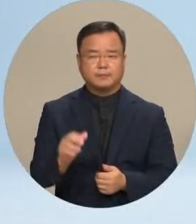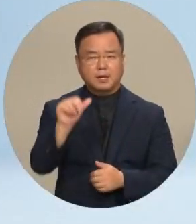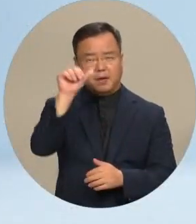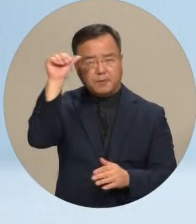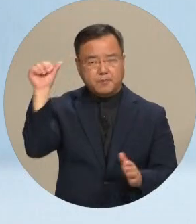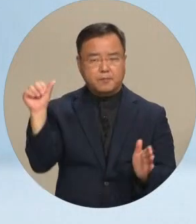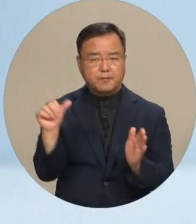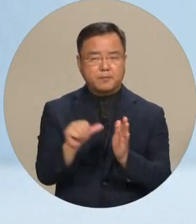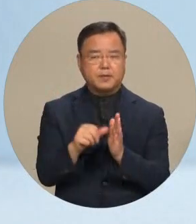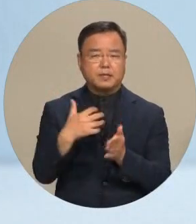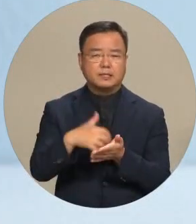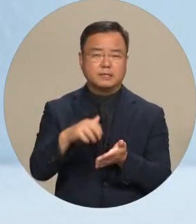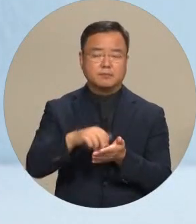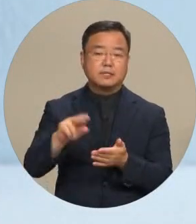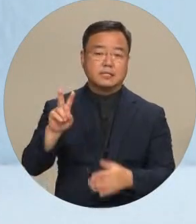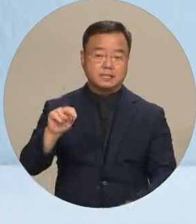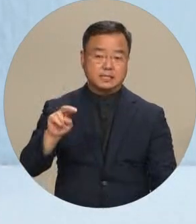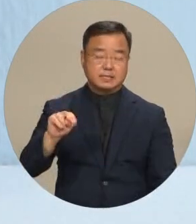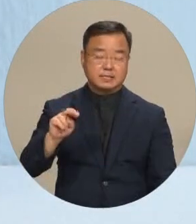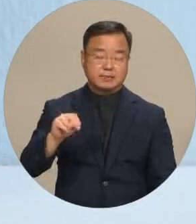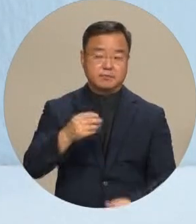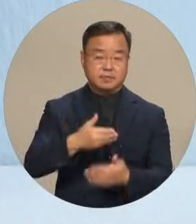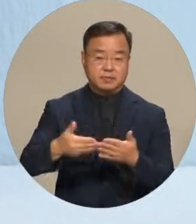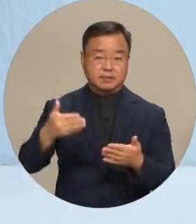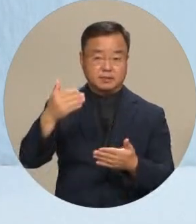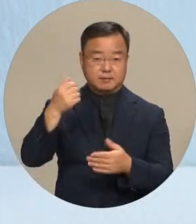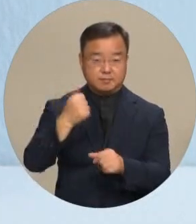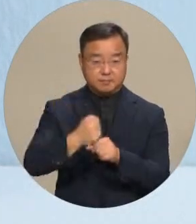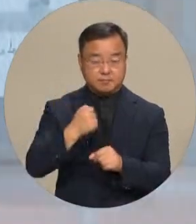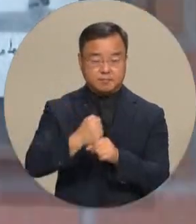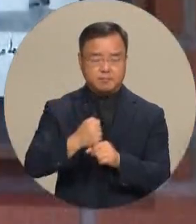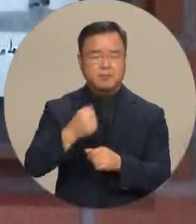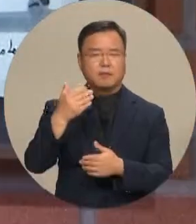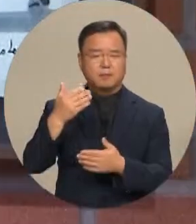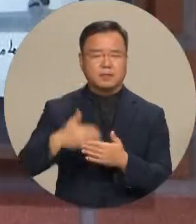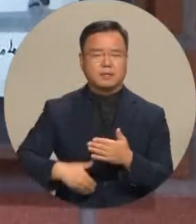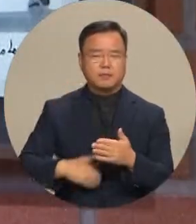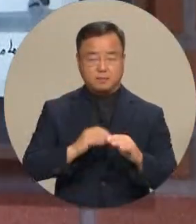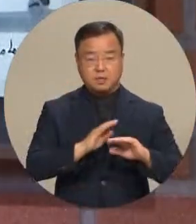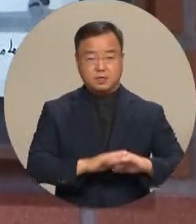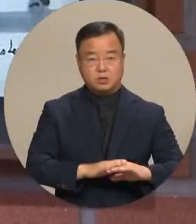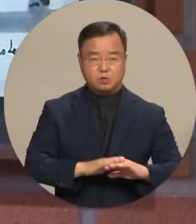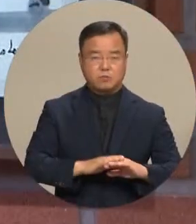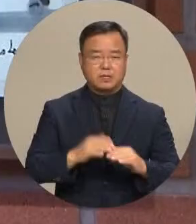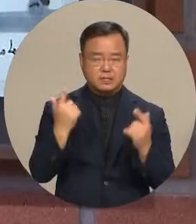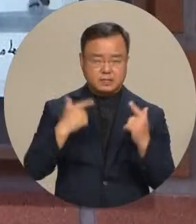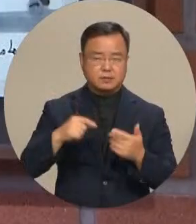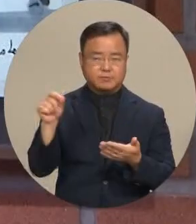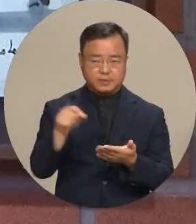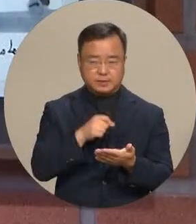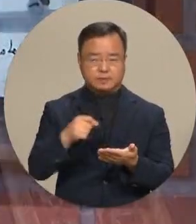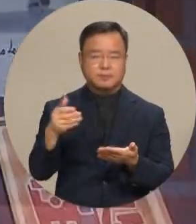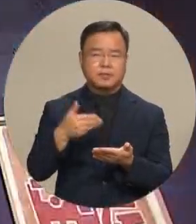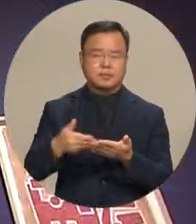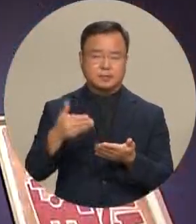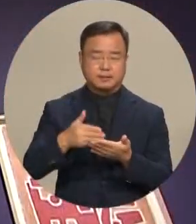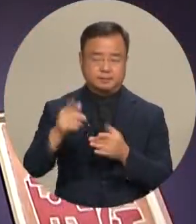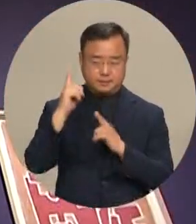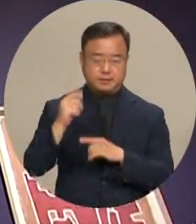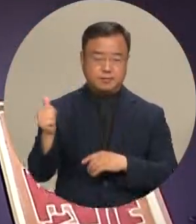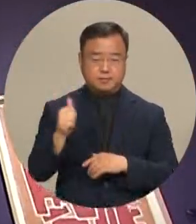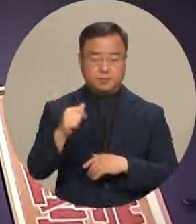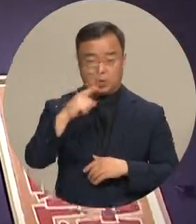평생 2만 점 이상의 작품을 남기며 어떤 순간에도 붓을 놓지 않았던 이응노 화백. 동양과